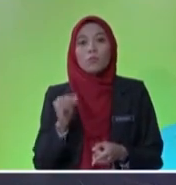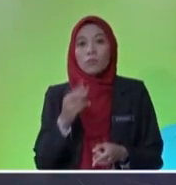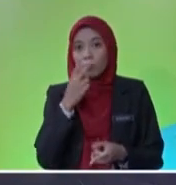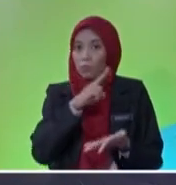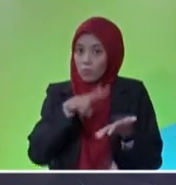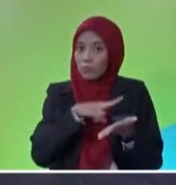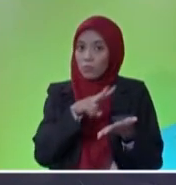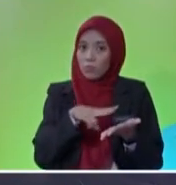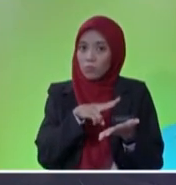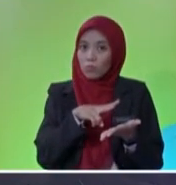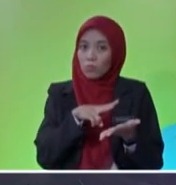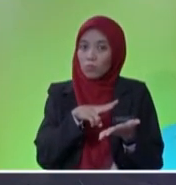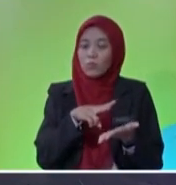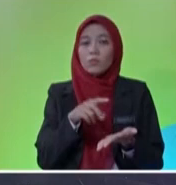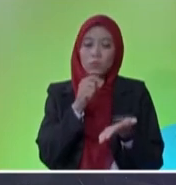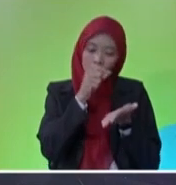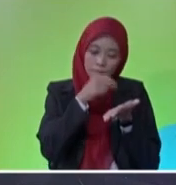mereka tonton Tadi mereka